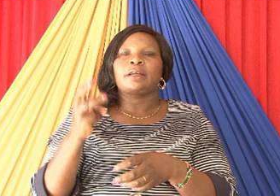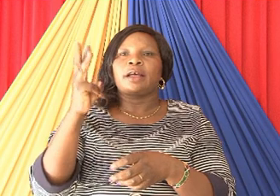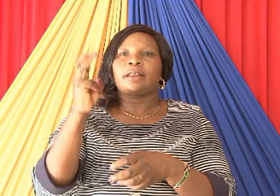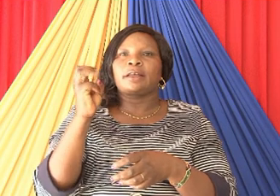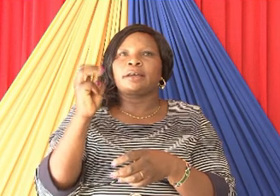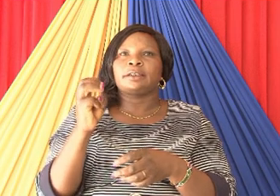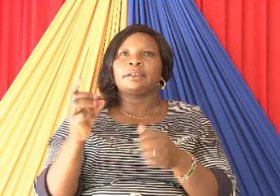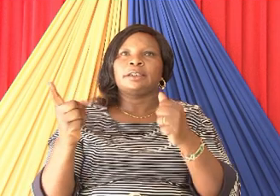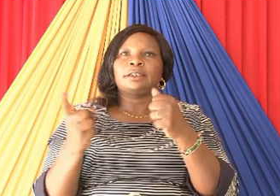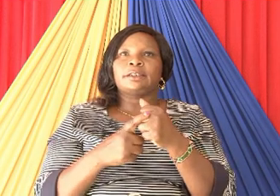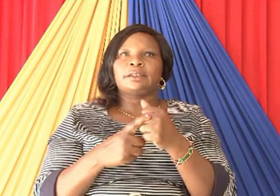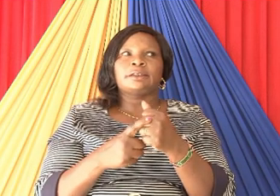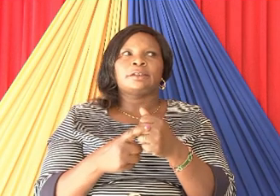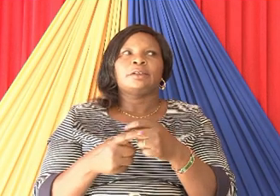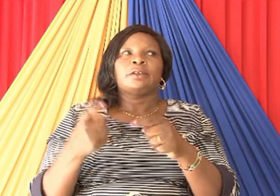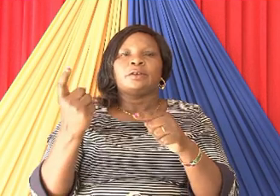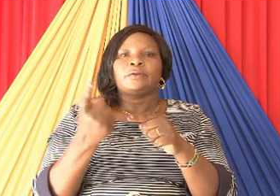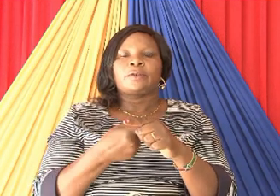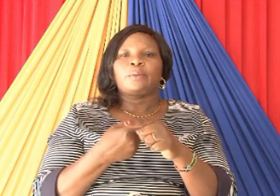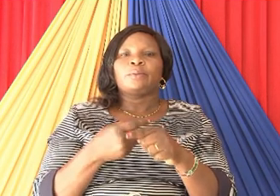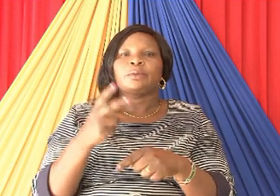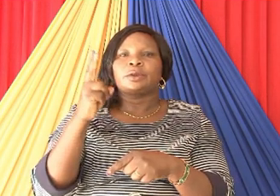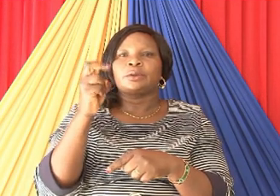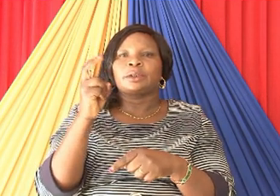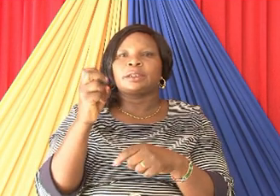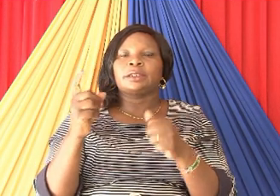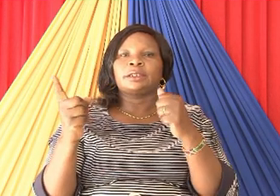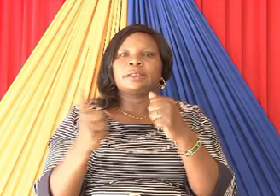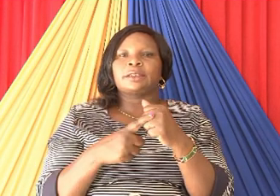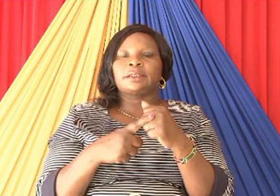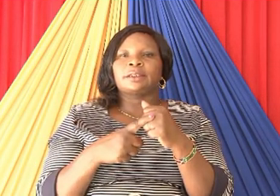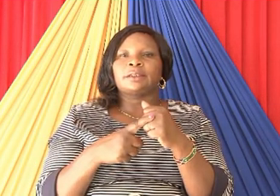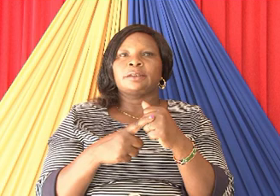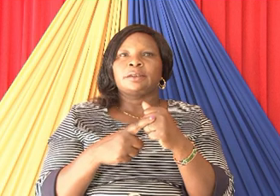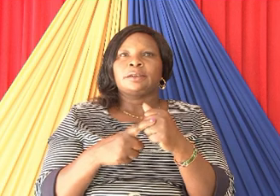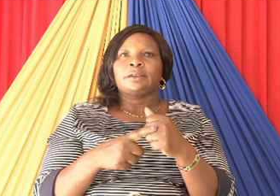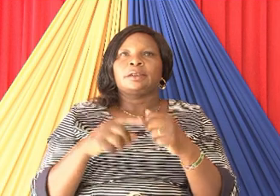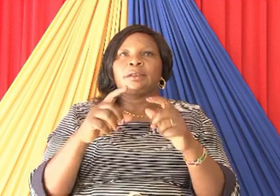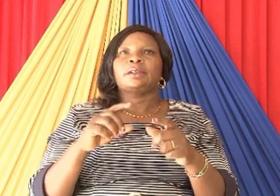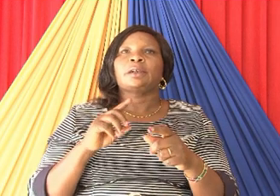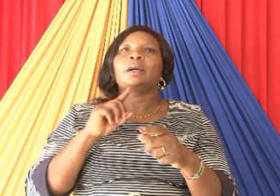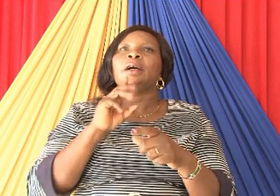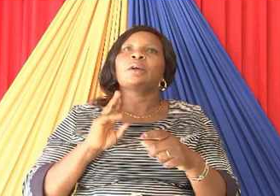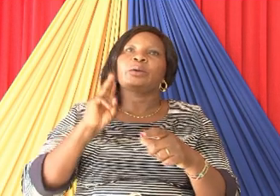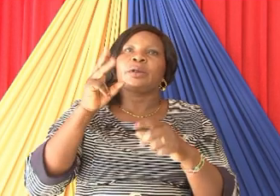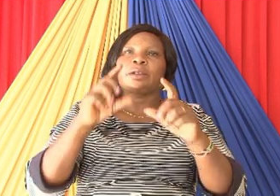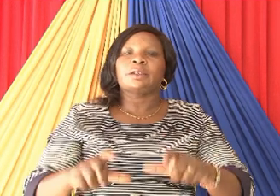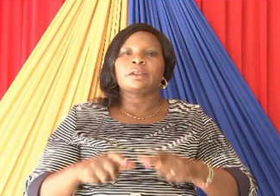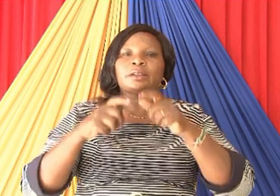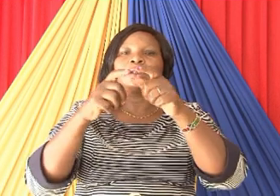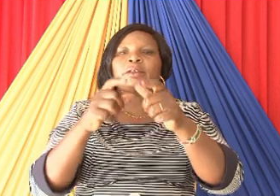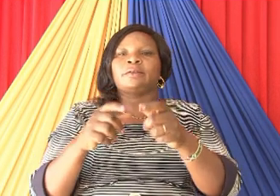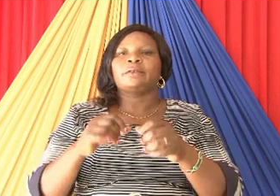36 kuanzia mstari wa 26. Nami nitawapa ninyi moyo